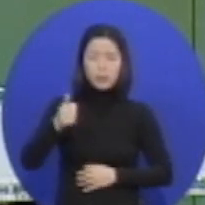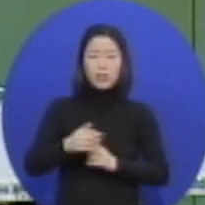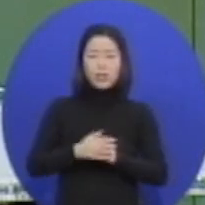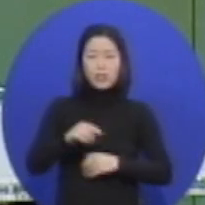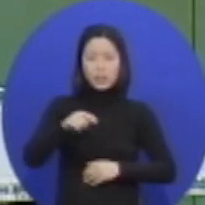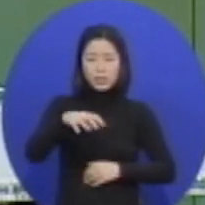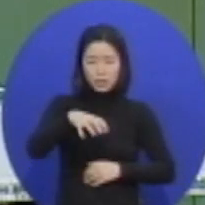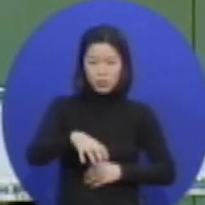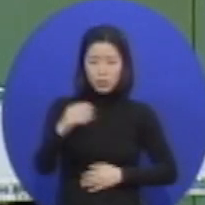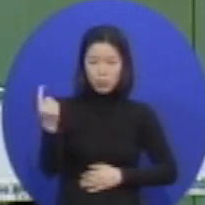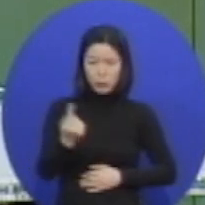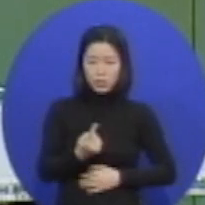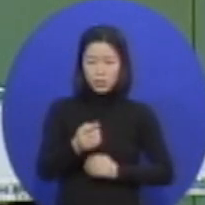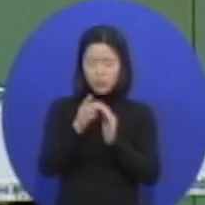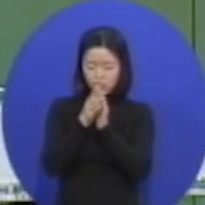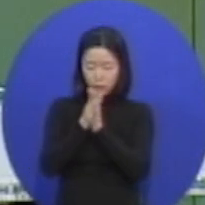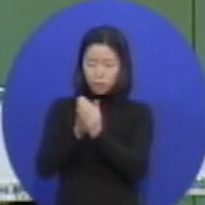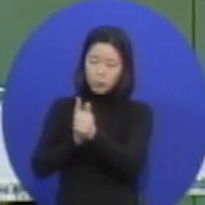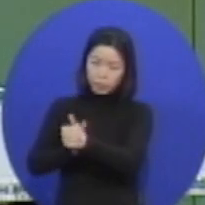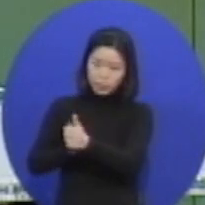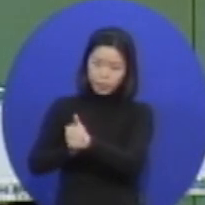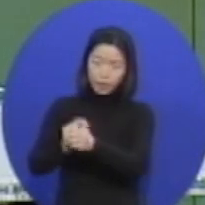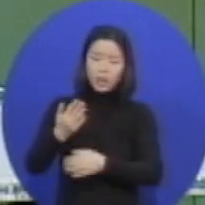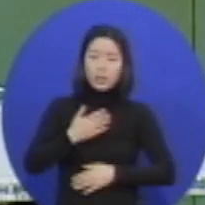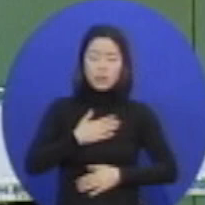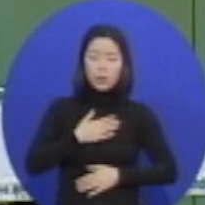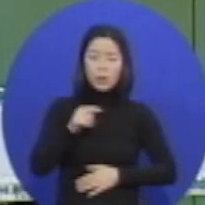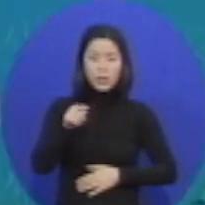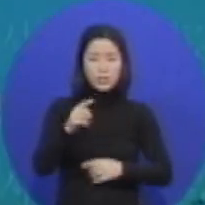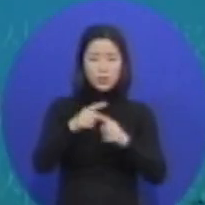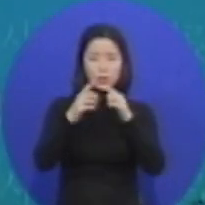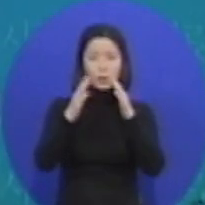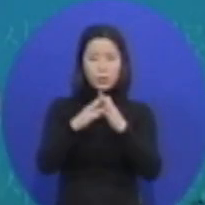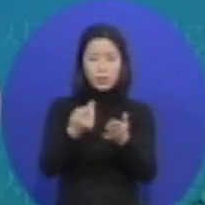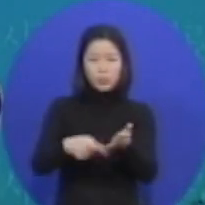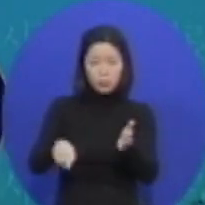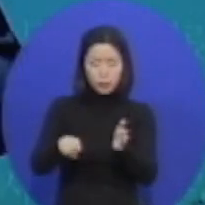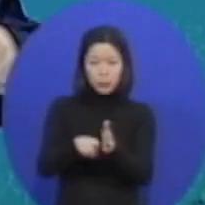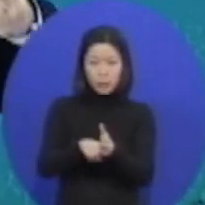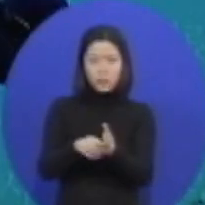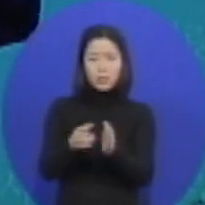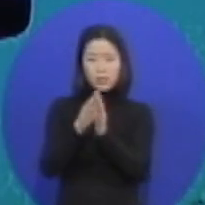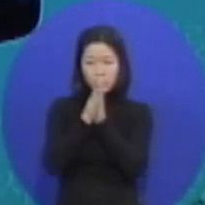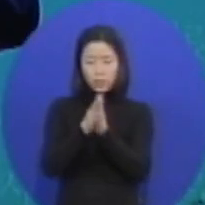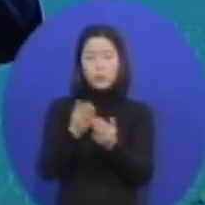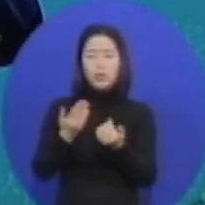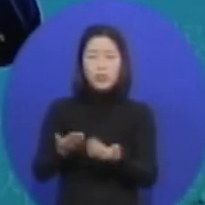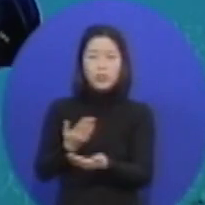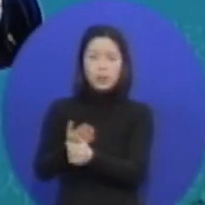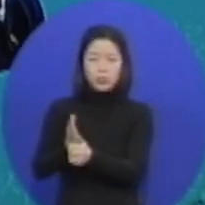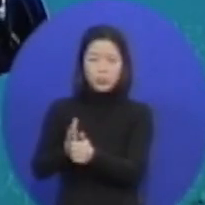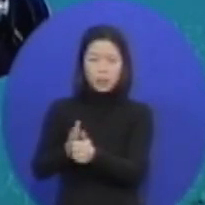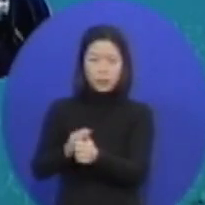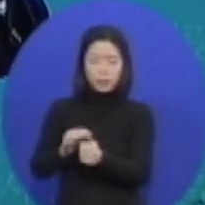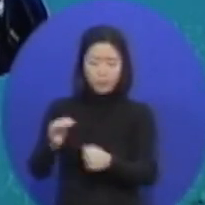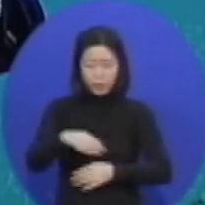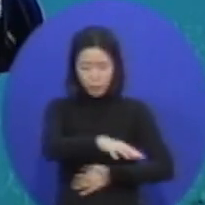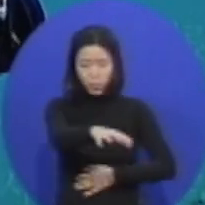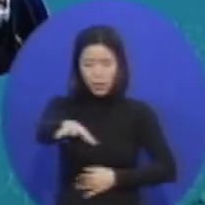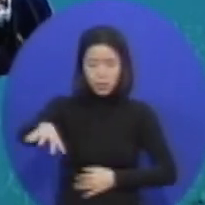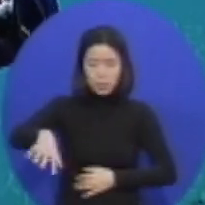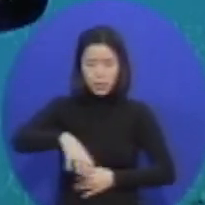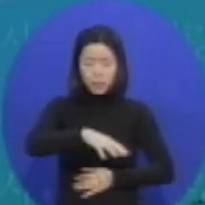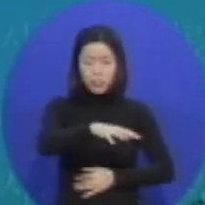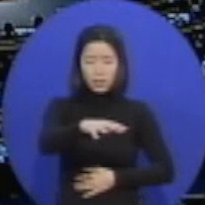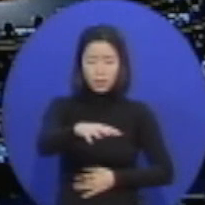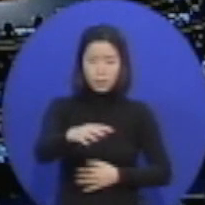여기 오셨으니 기도해주세요 저와의 교회를 위해서 정말 기도해주세요 그래서 통성으로 바로 요 자리에요 요